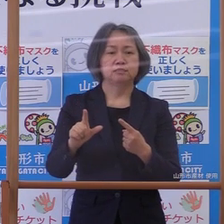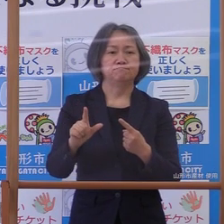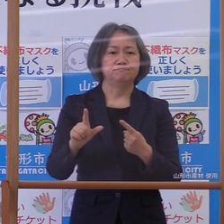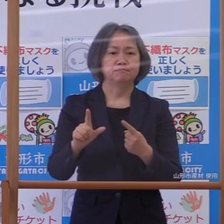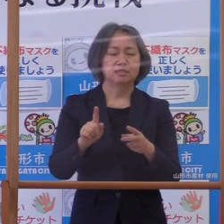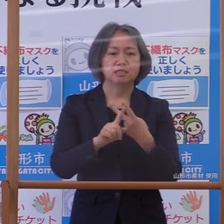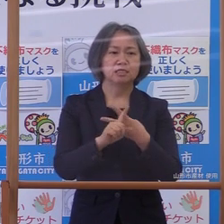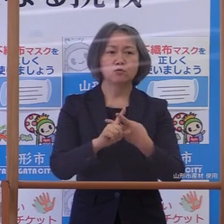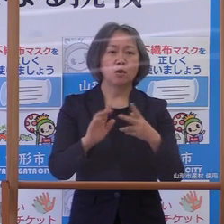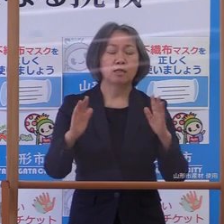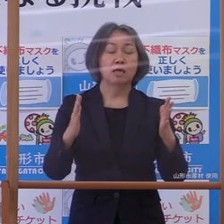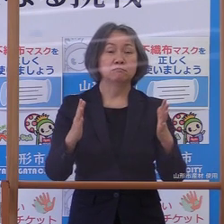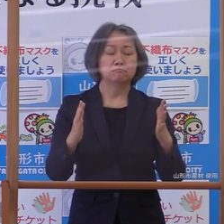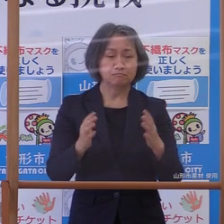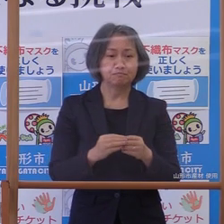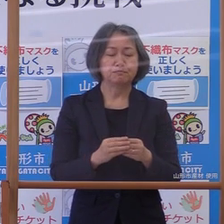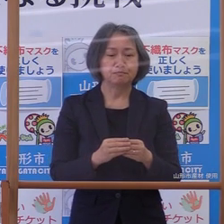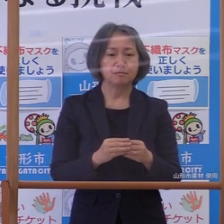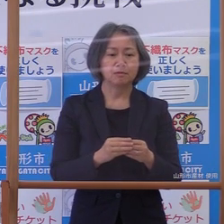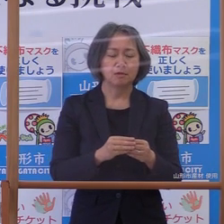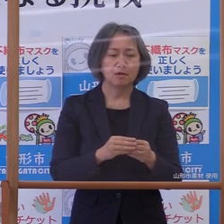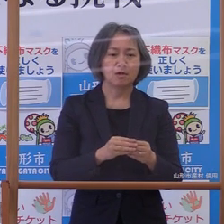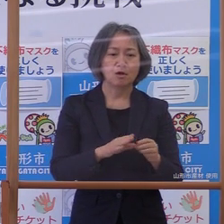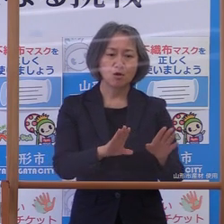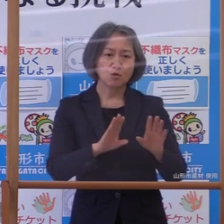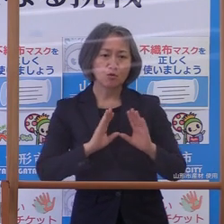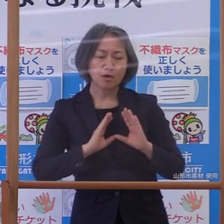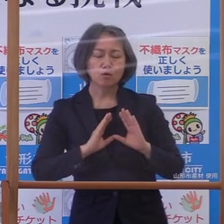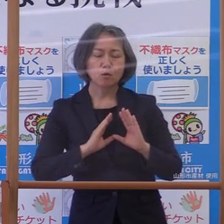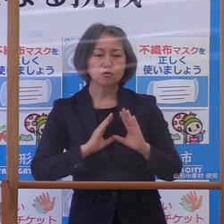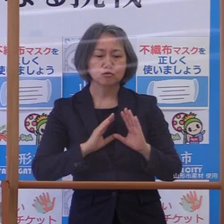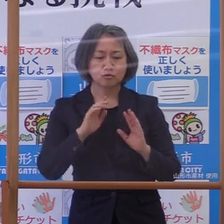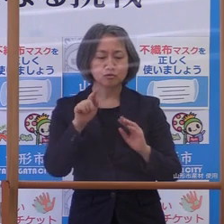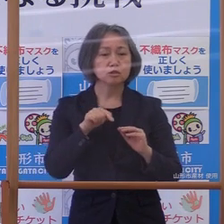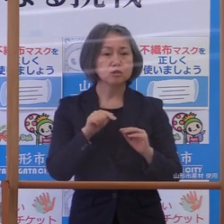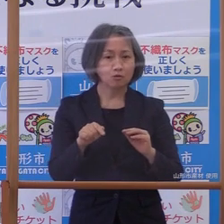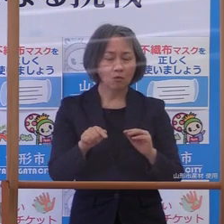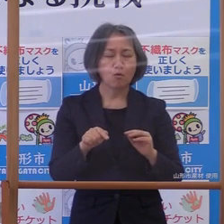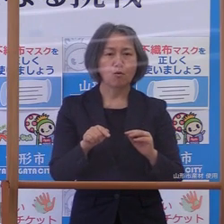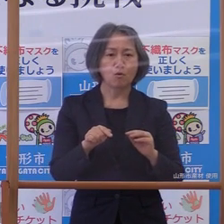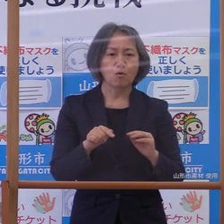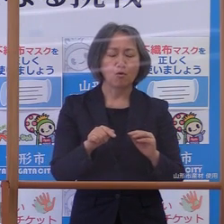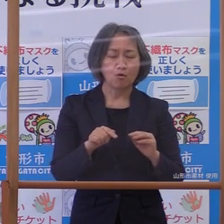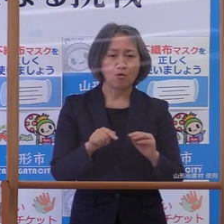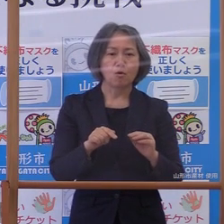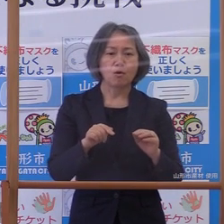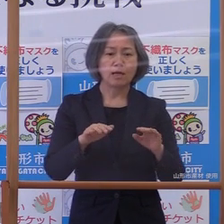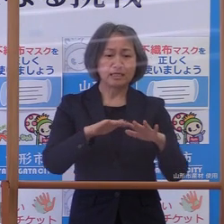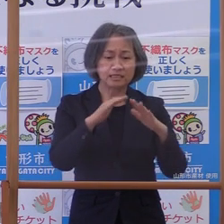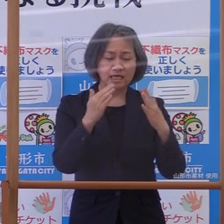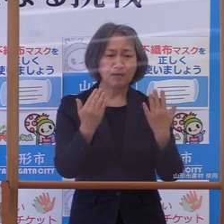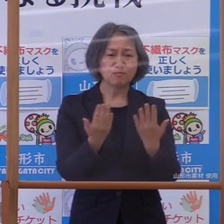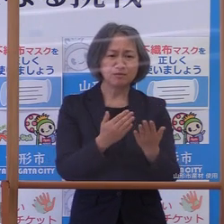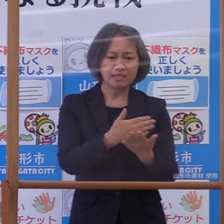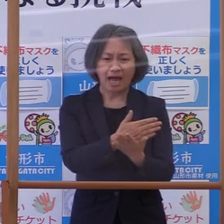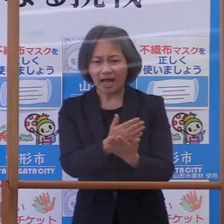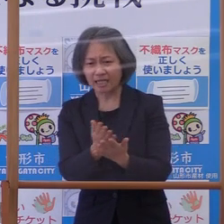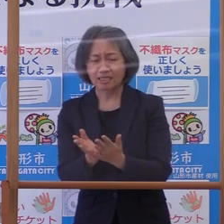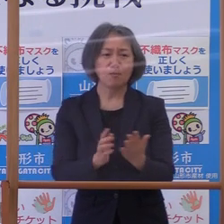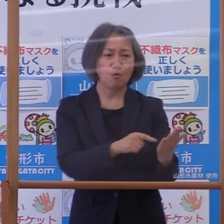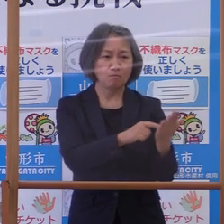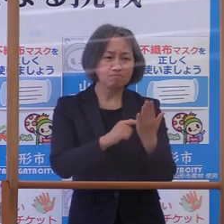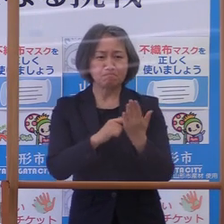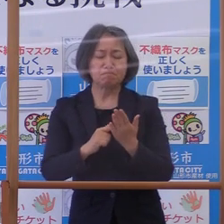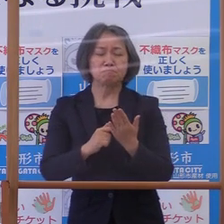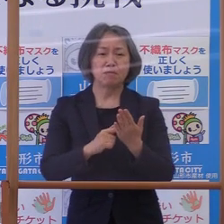受け取る側の情報を受け取る側についても、こちらが発信したい情報以外も全て受け取るというような形